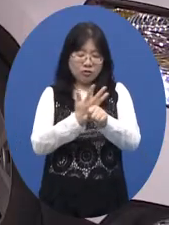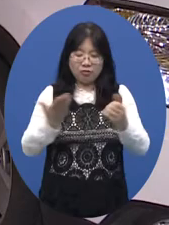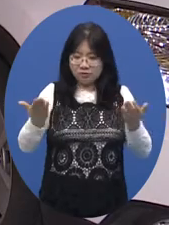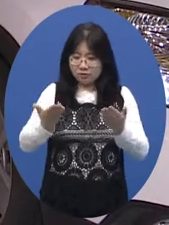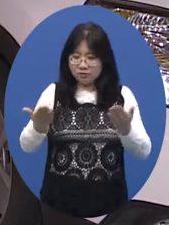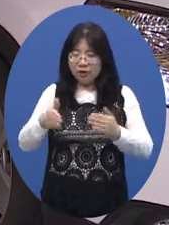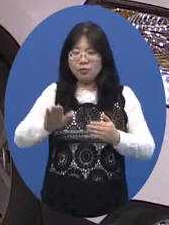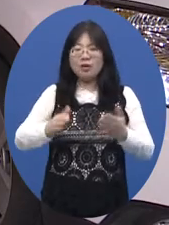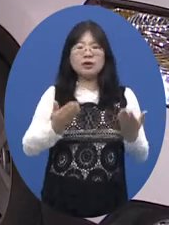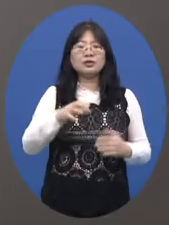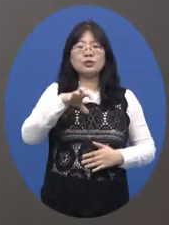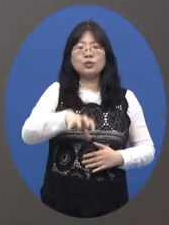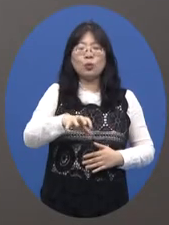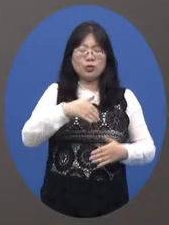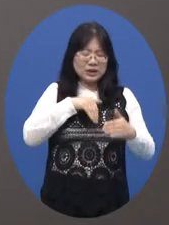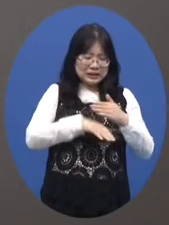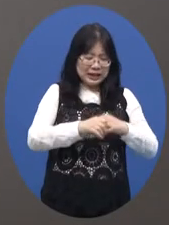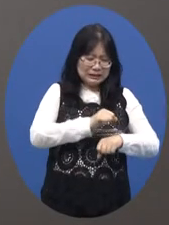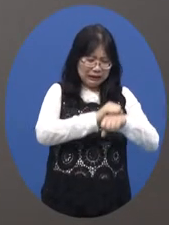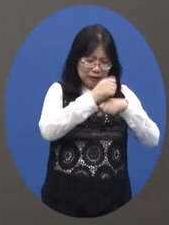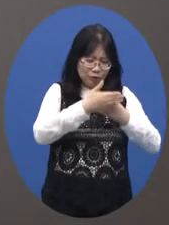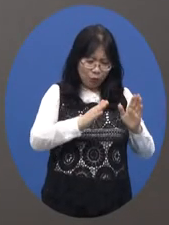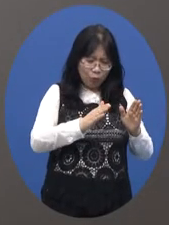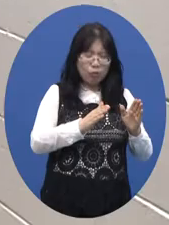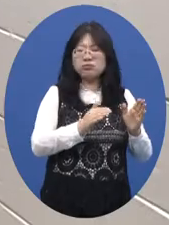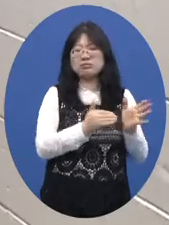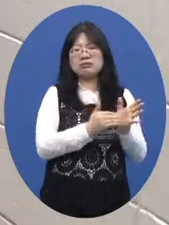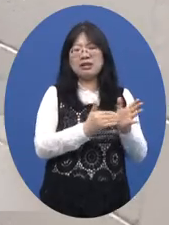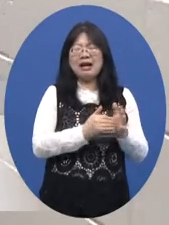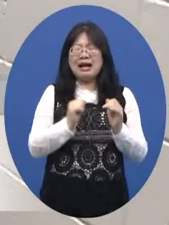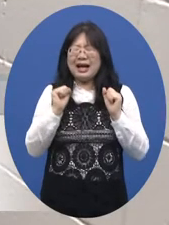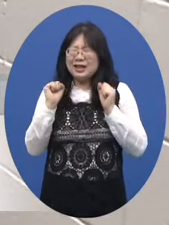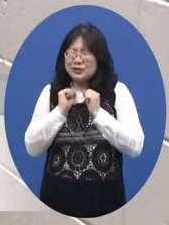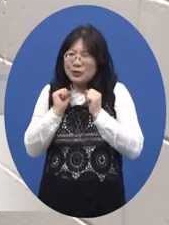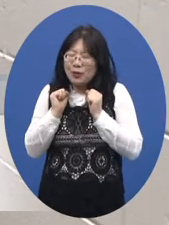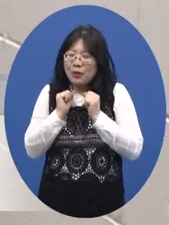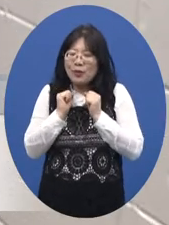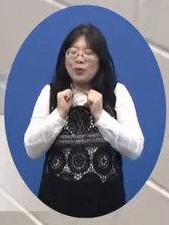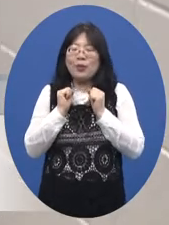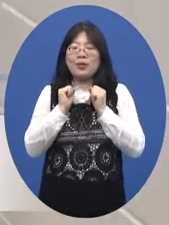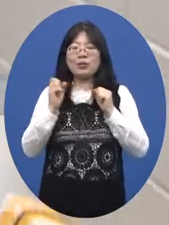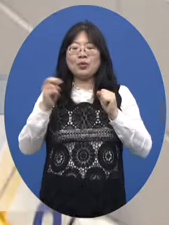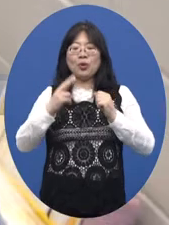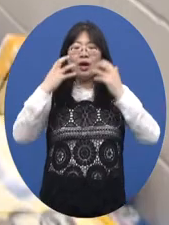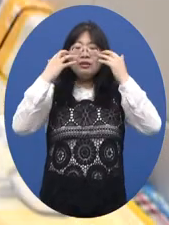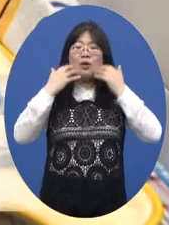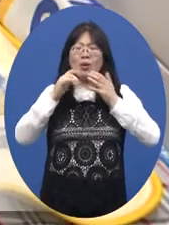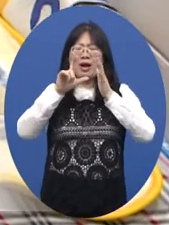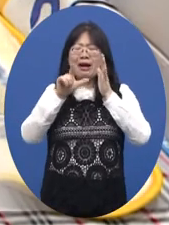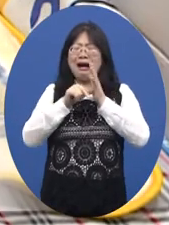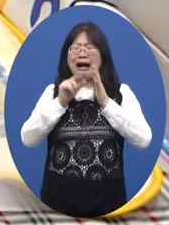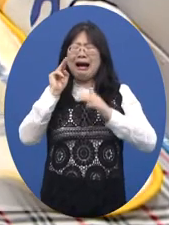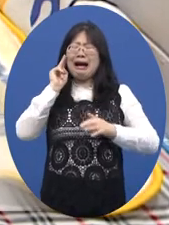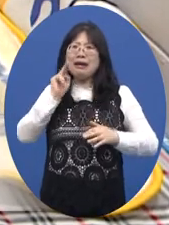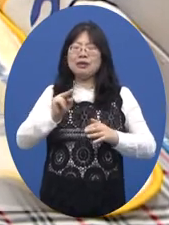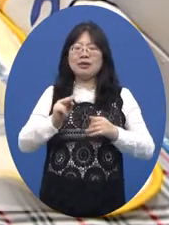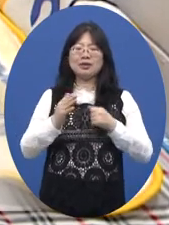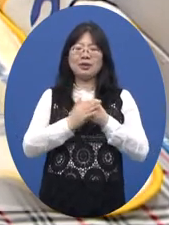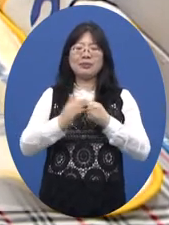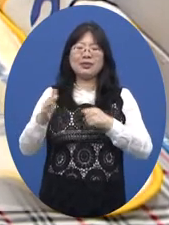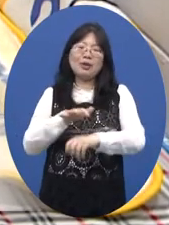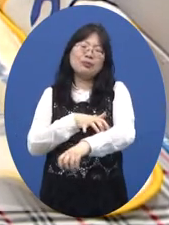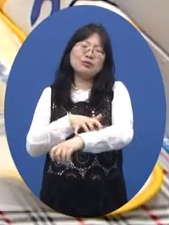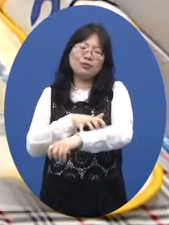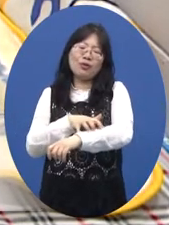8시간씩 일하는데 쉴 때라곤 지하 창고가 전부입니다. 춥고 여름엔 더웠고 그게